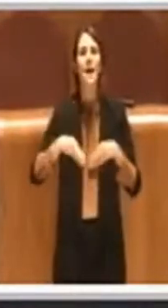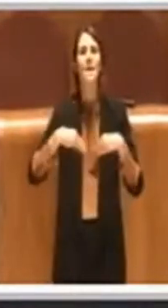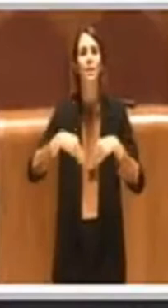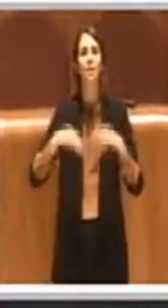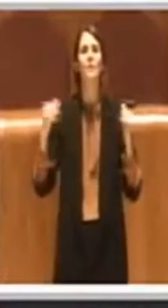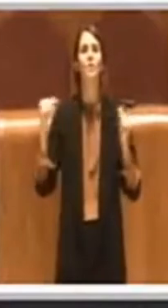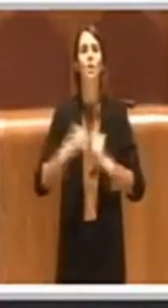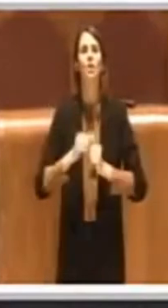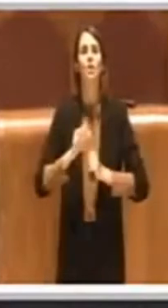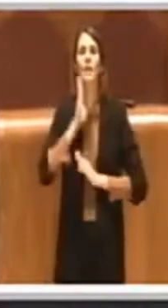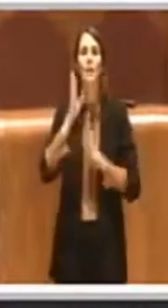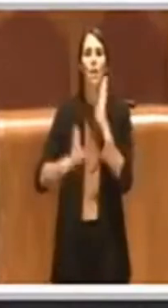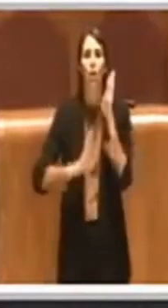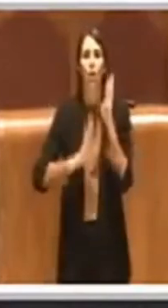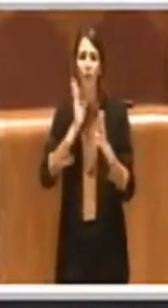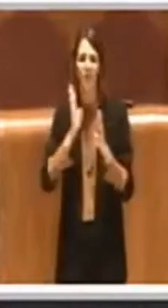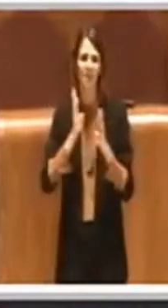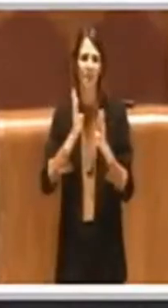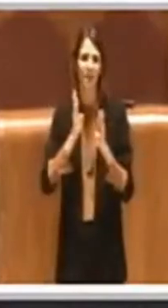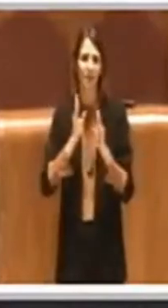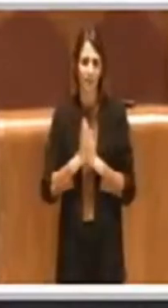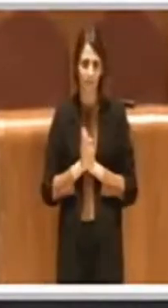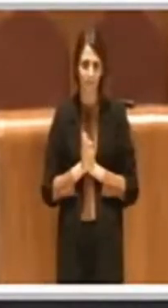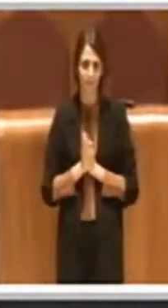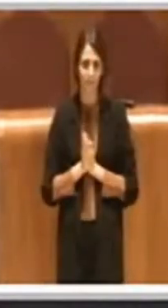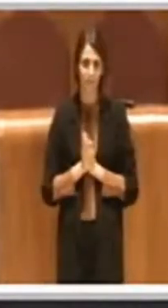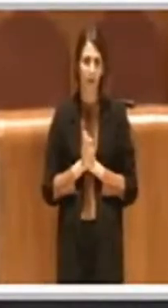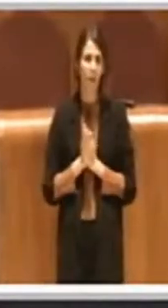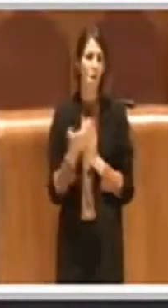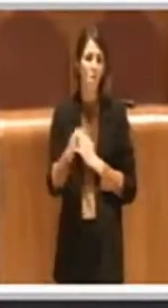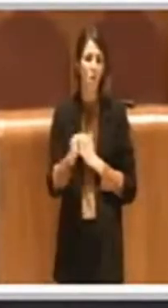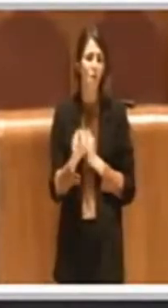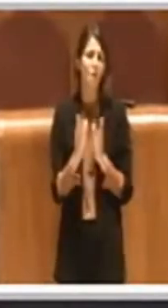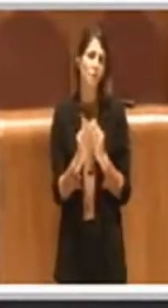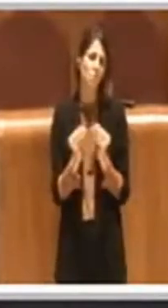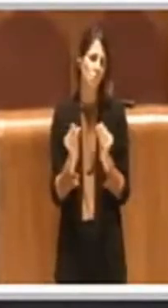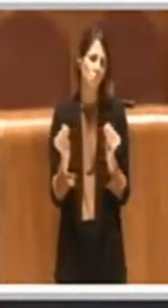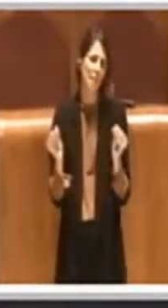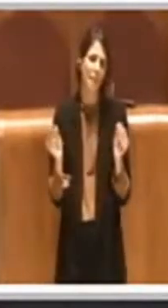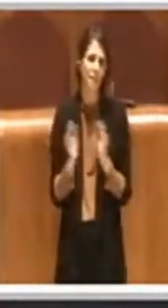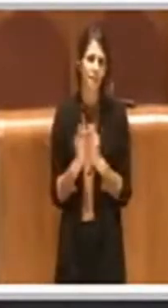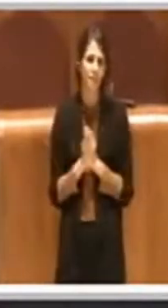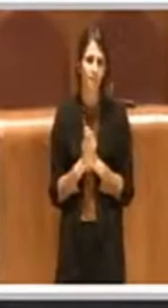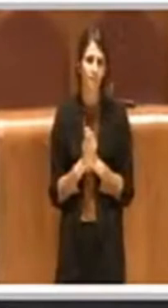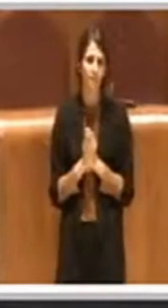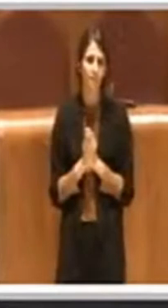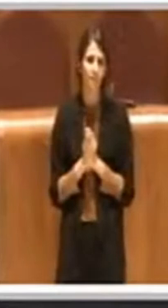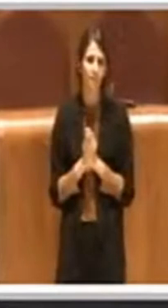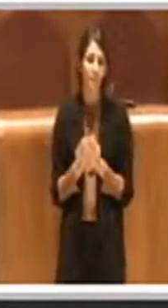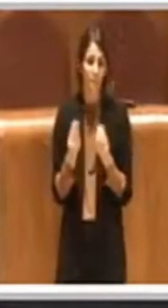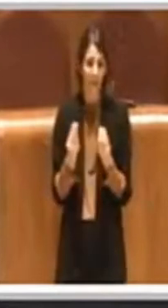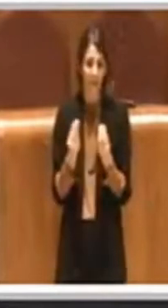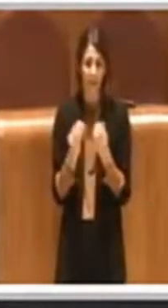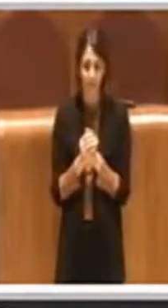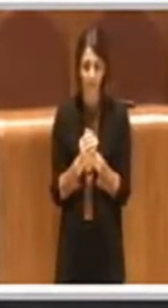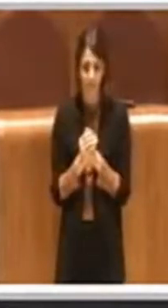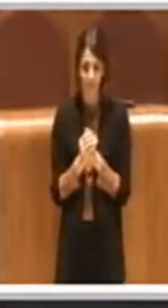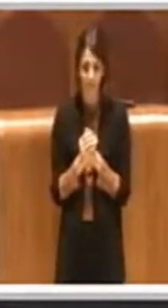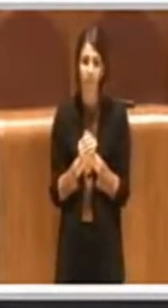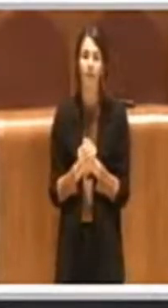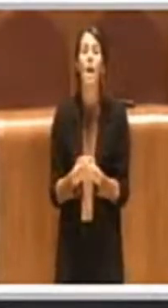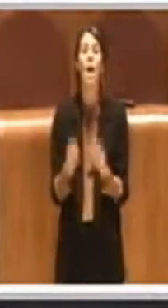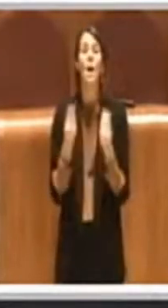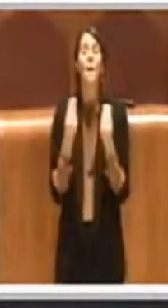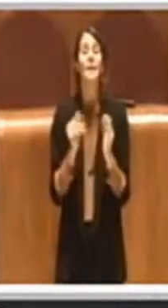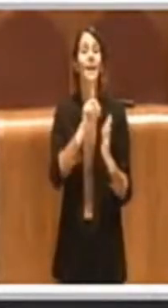piuttosto che deliberativo per tante ragioni perché poi le